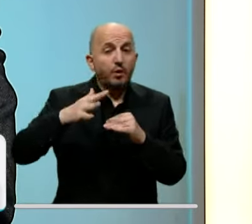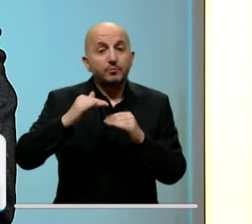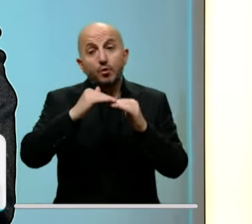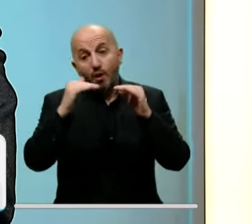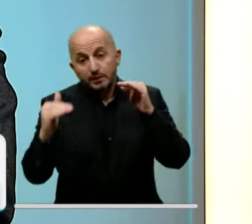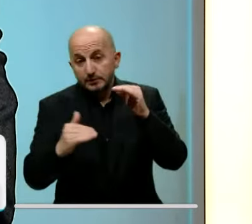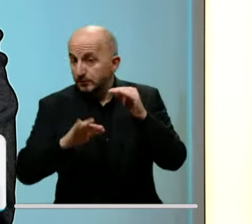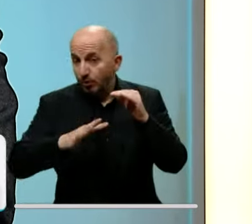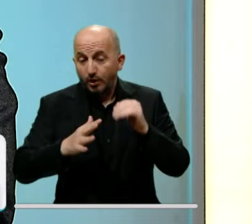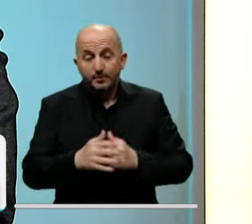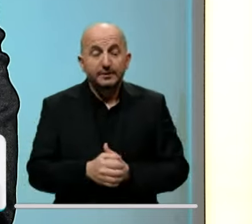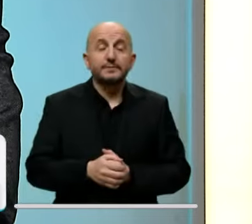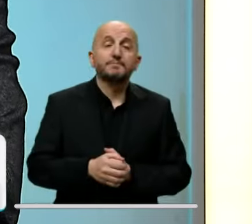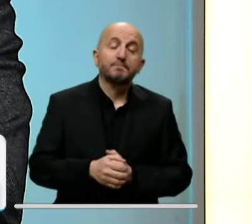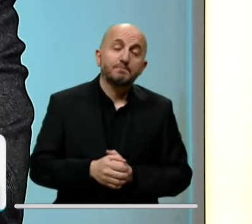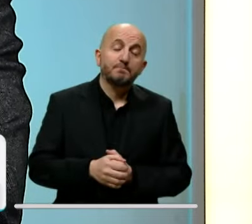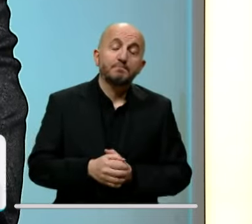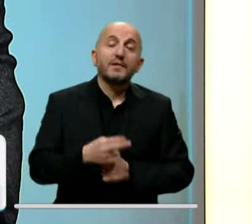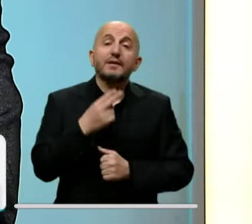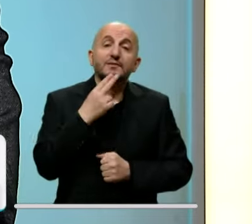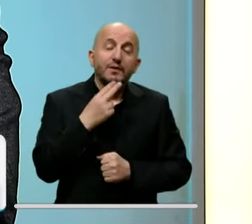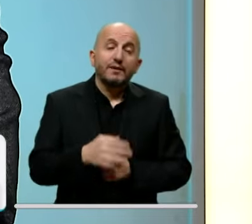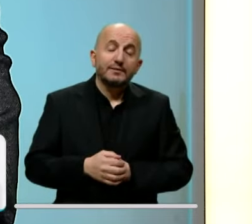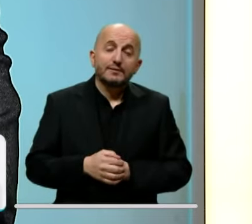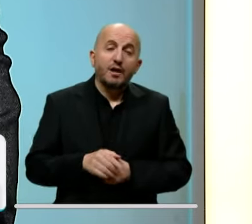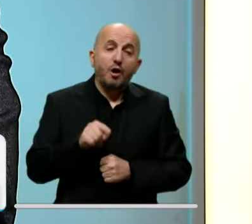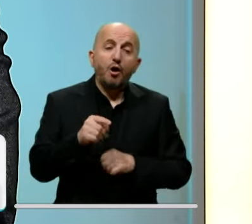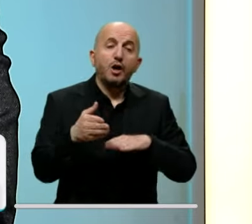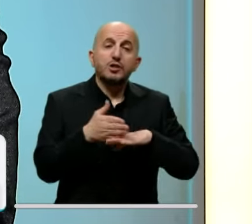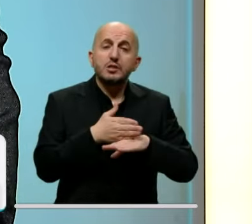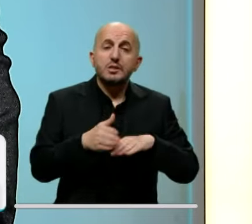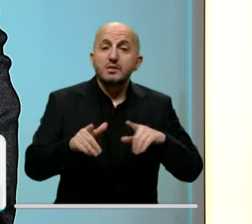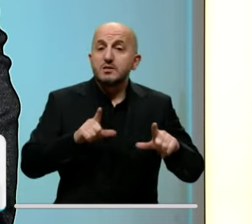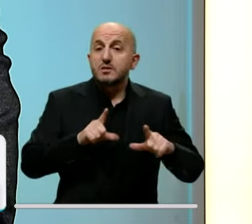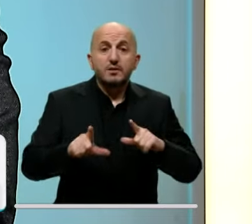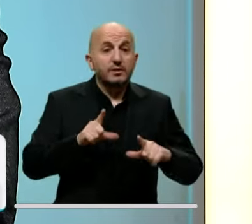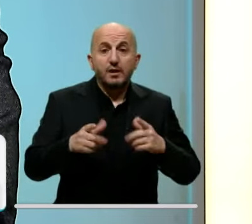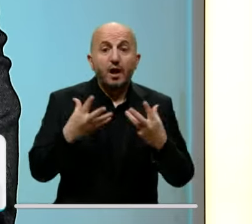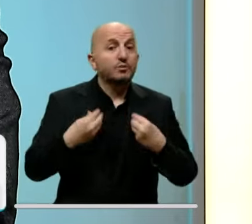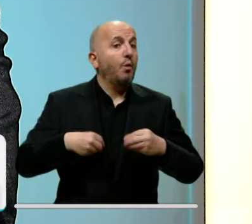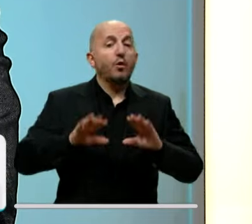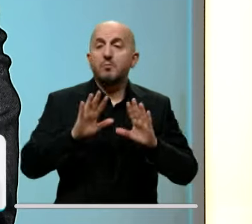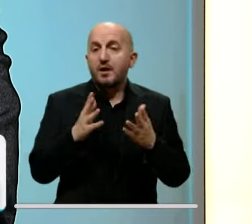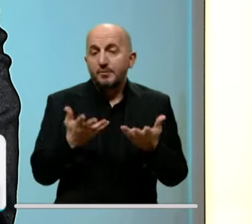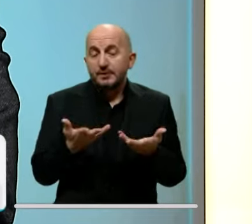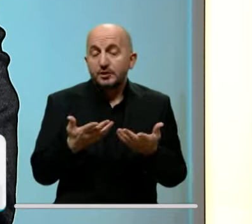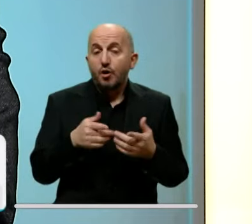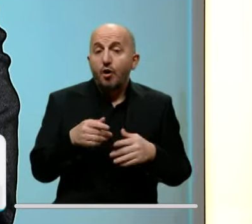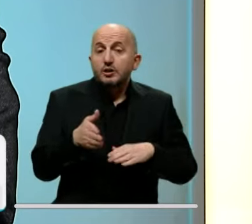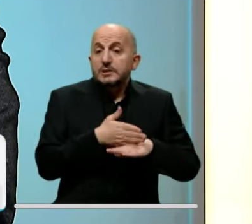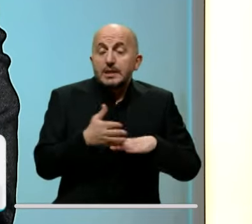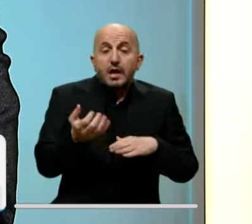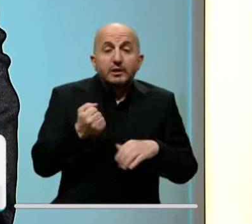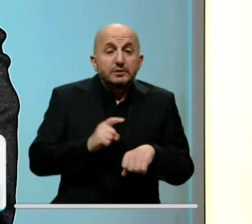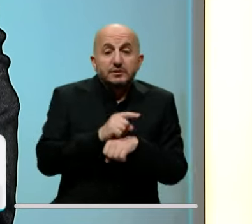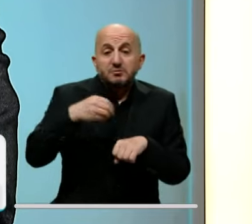altında olabilir hanımefendi O eşyalara ihtiyacı olmayabilir o eşyaları aldığında